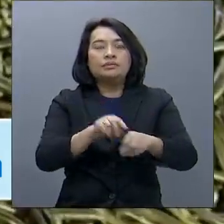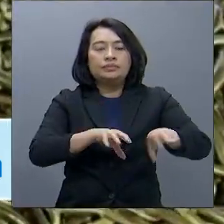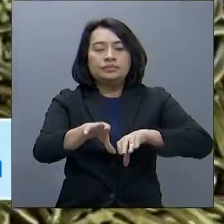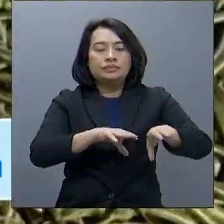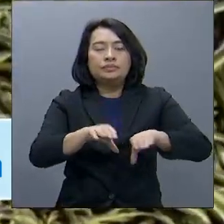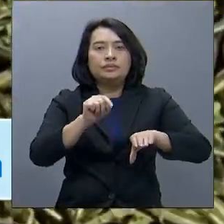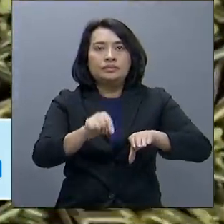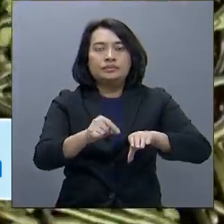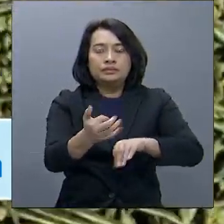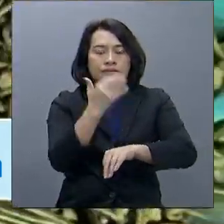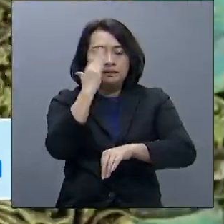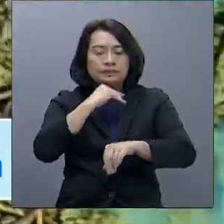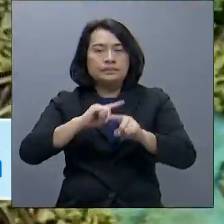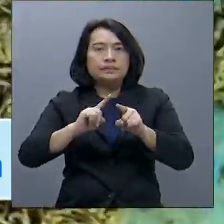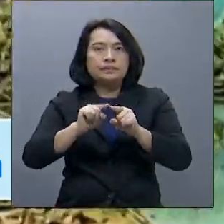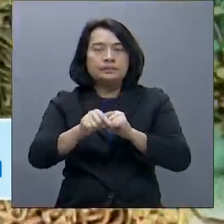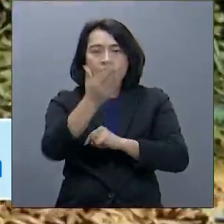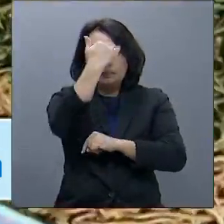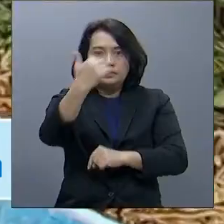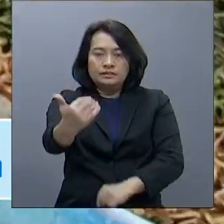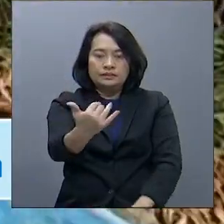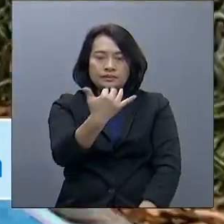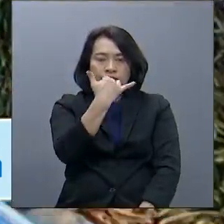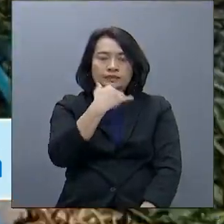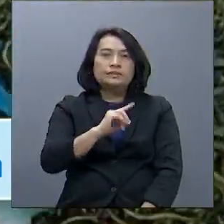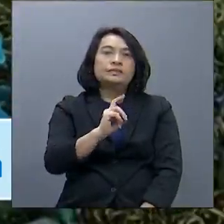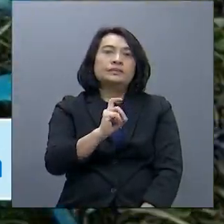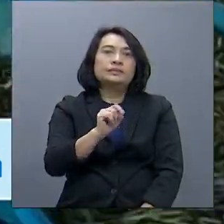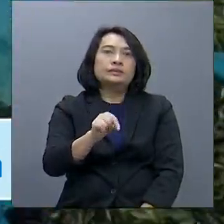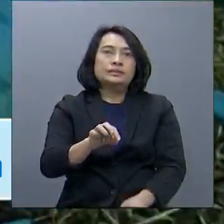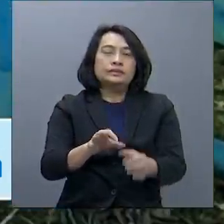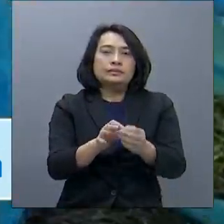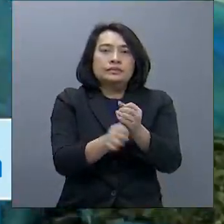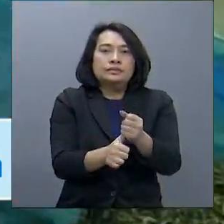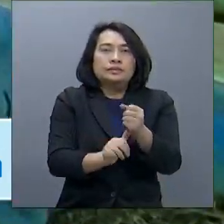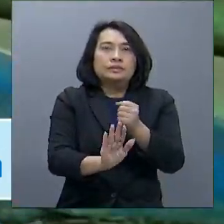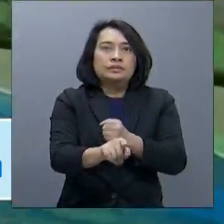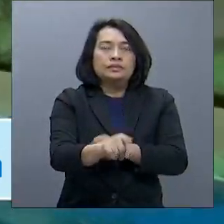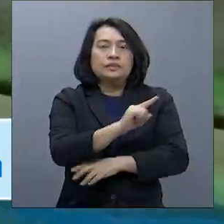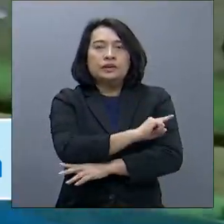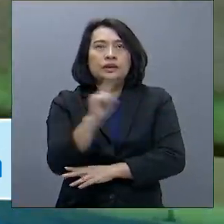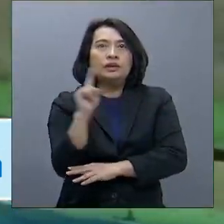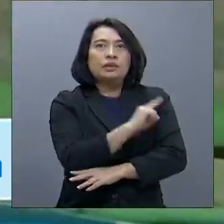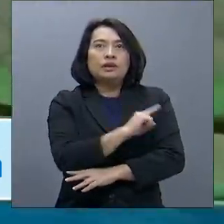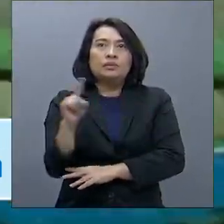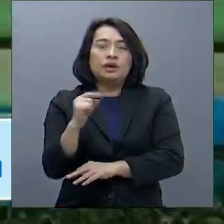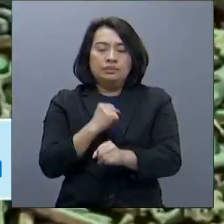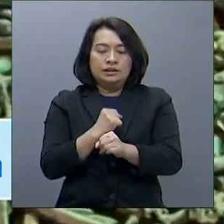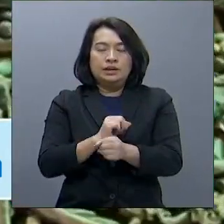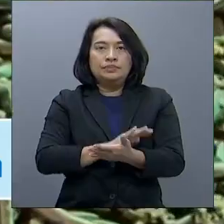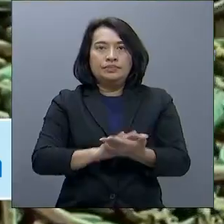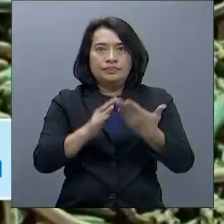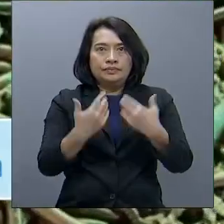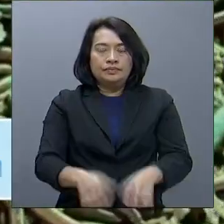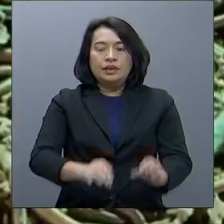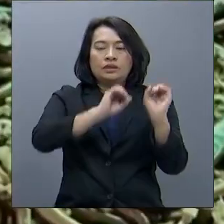การบำบัดกลิ่นได้เพราะกลิ่นส่วนใหญ่มันมาจากการเน่าเสียของมูลไส้เดือนในแต่ละวันค่ะเมื่อทำเสร็จแล้วไม่ได้ทิ้งของเสีย